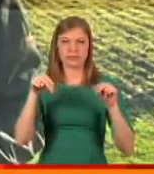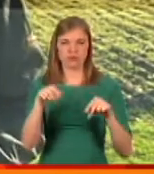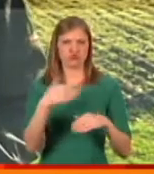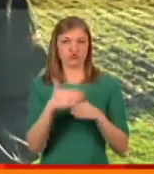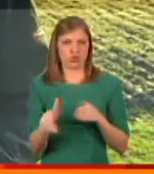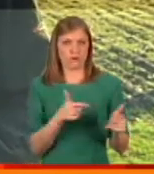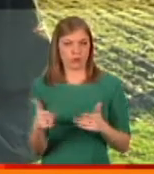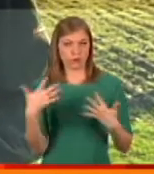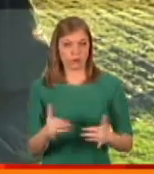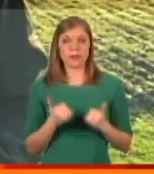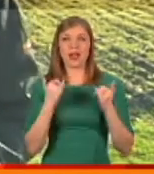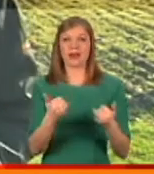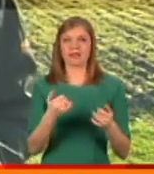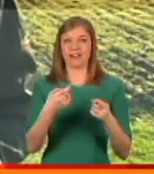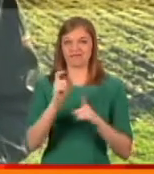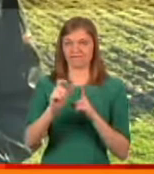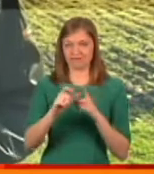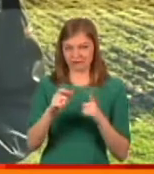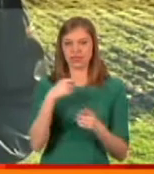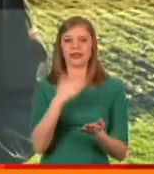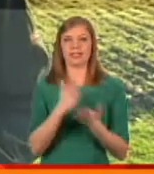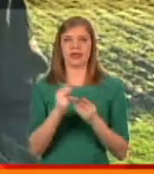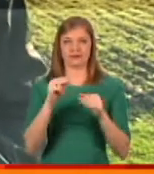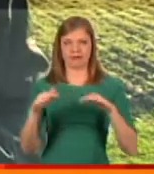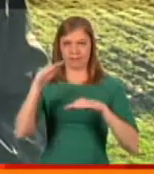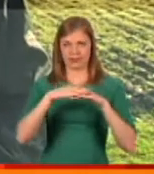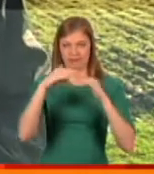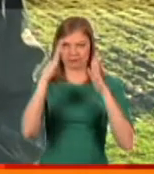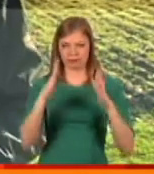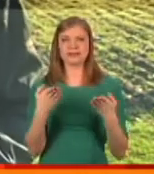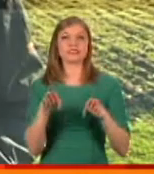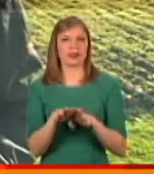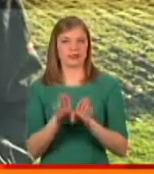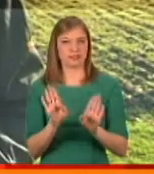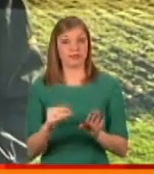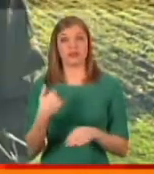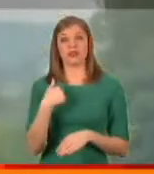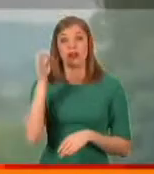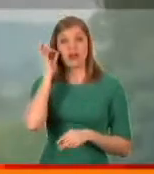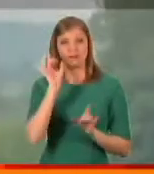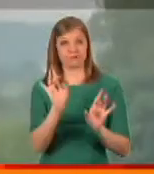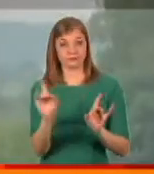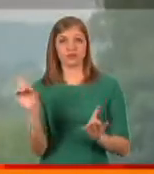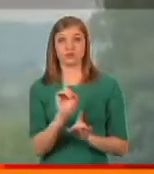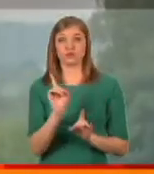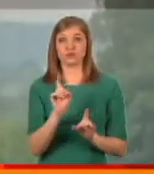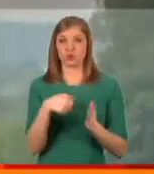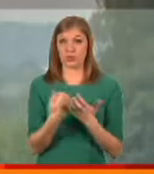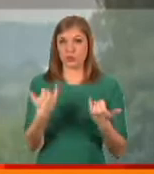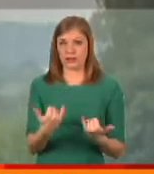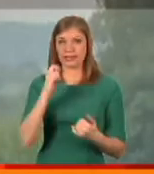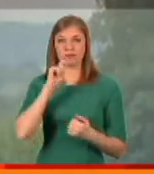готові. Для артилерійських набоїв існують наземні сховища, закриті. Я нагадаю, що донині в